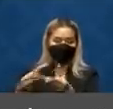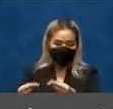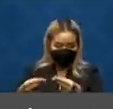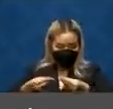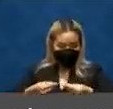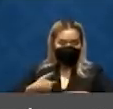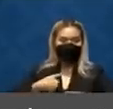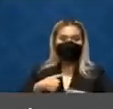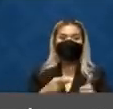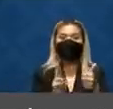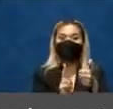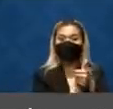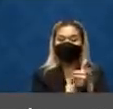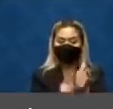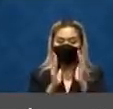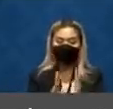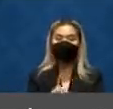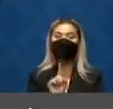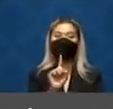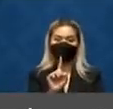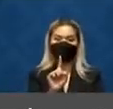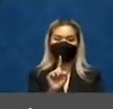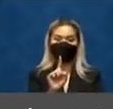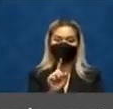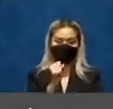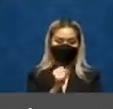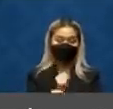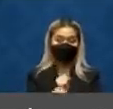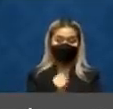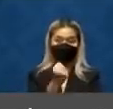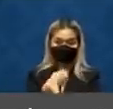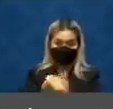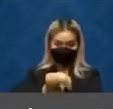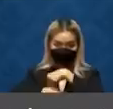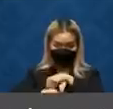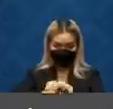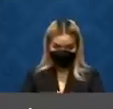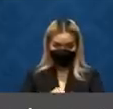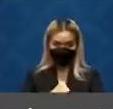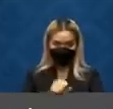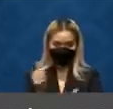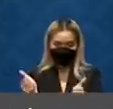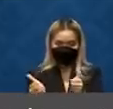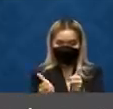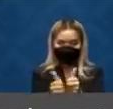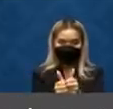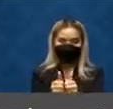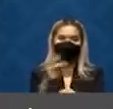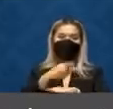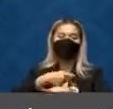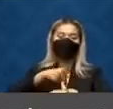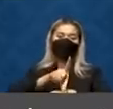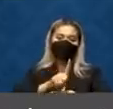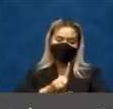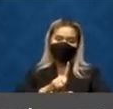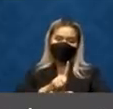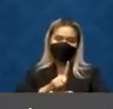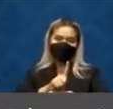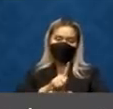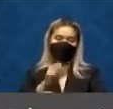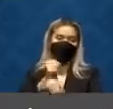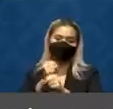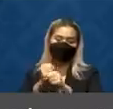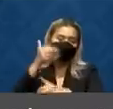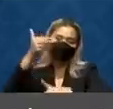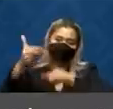านสภาคนที่1นะซึ่งแข่งขันในตำแหน่งรองประธานสภาคนที่1ซึ่งมีผู้เสนอนะเป็นสม